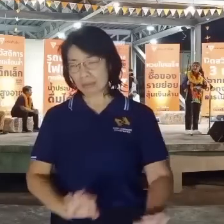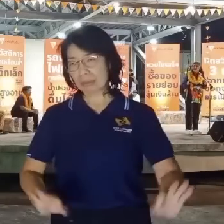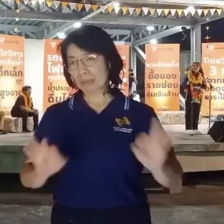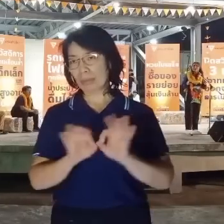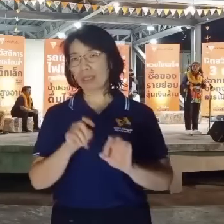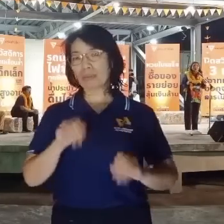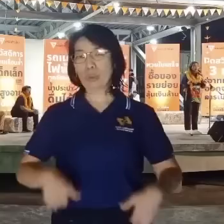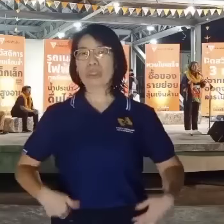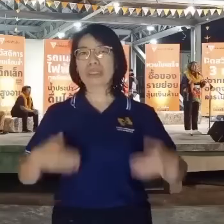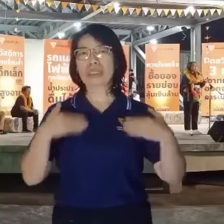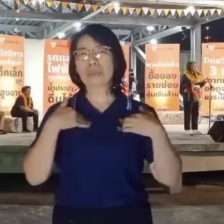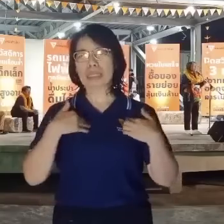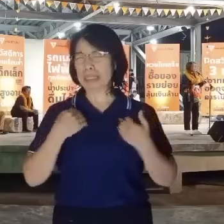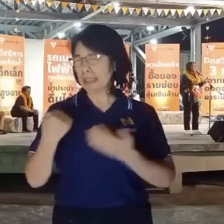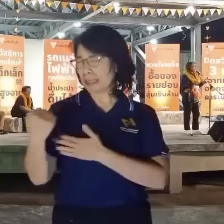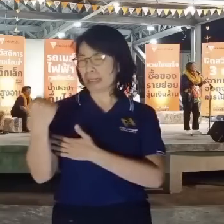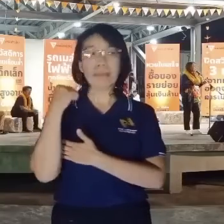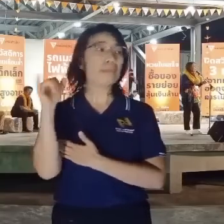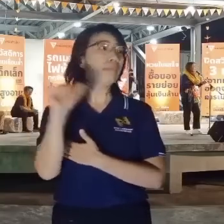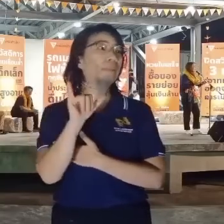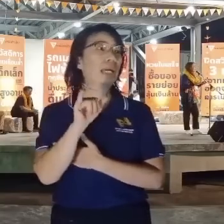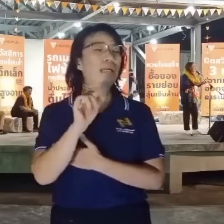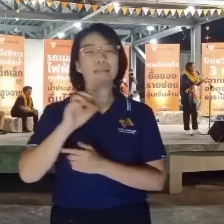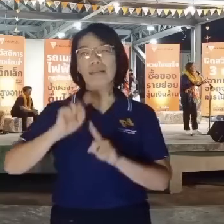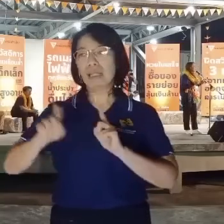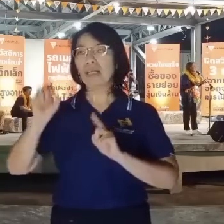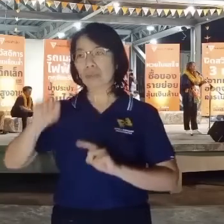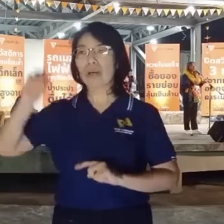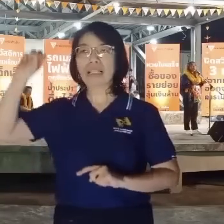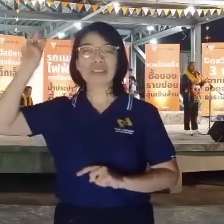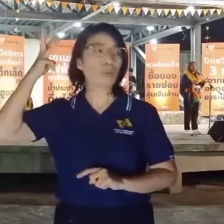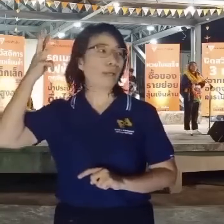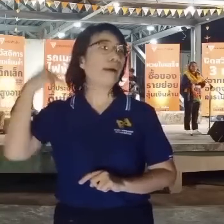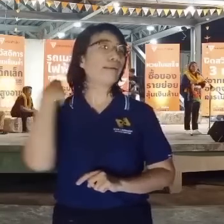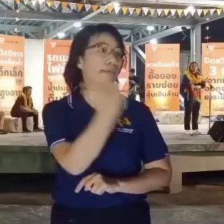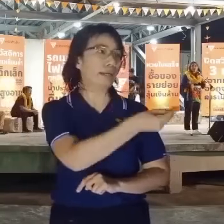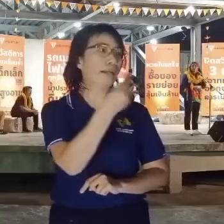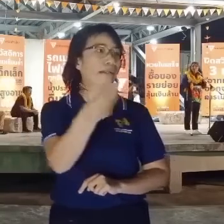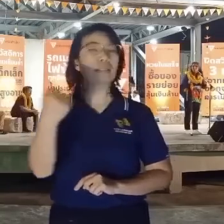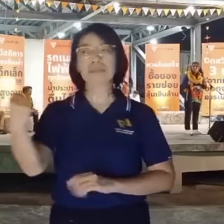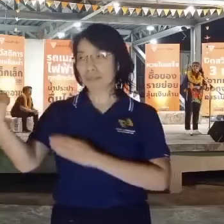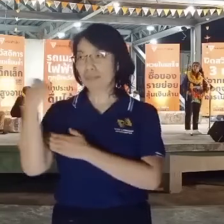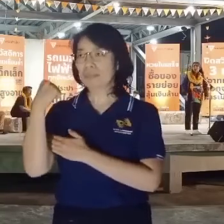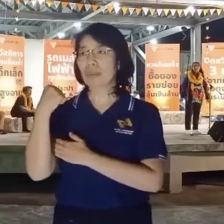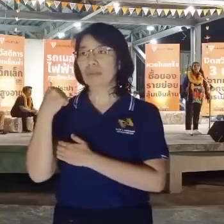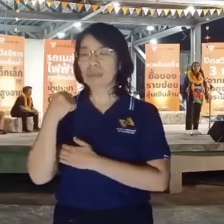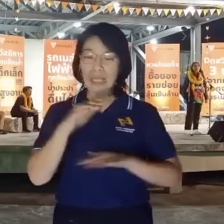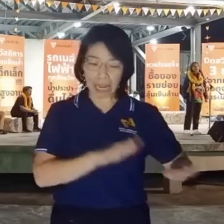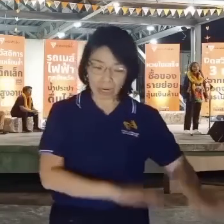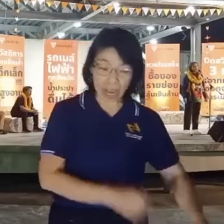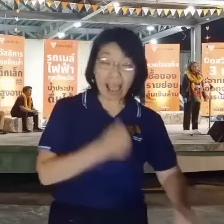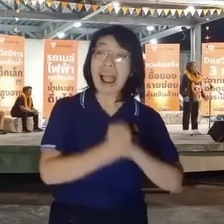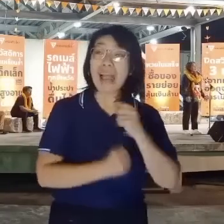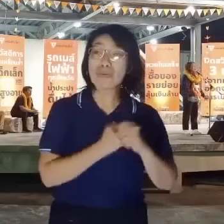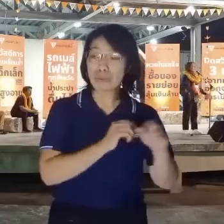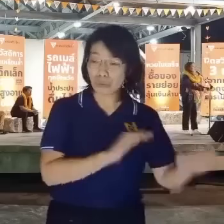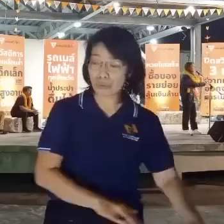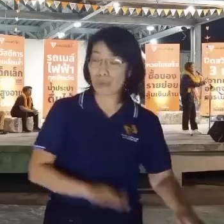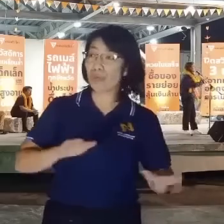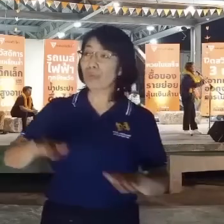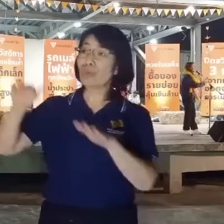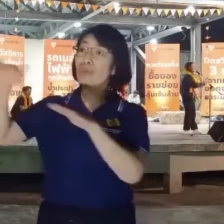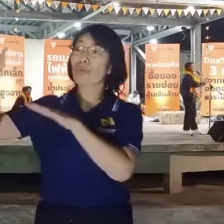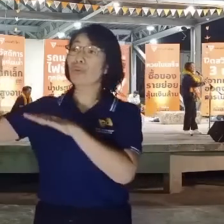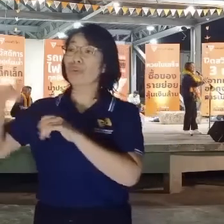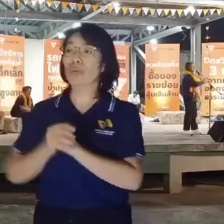ยืนถ้าเรายังไม่มีสวัสดิการที่มั่นคงให้กับประชาชนในทุกช่วงวัยเราจะต้อง